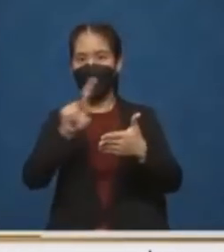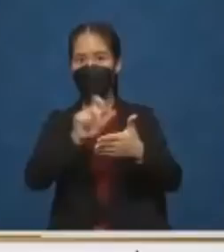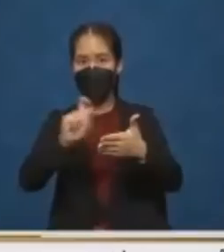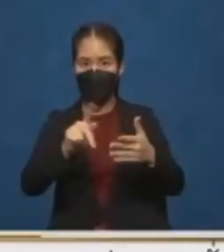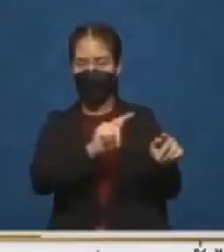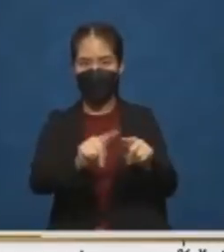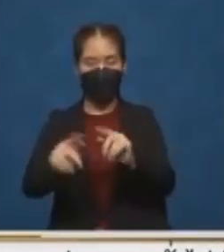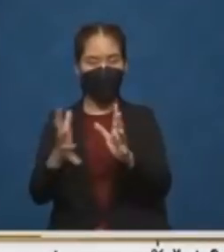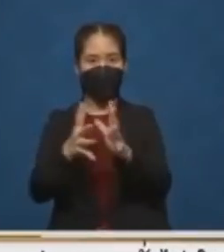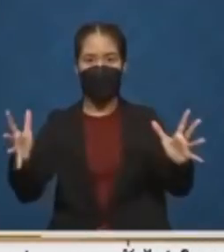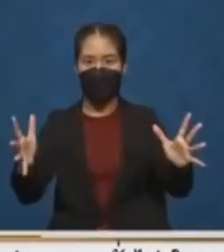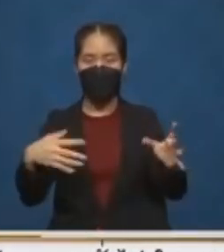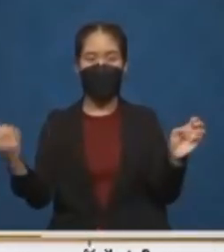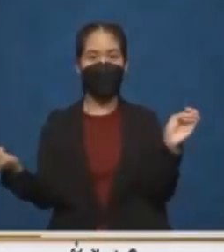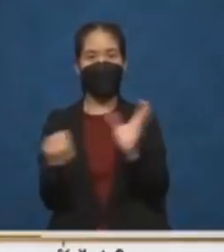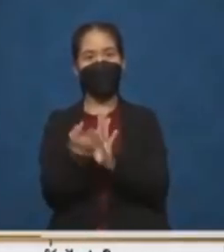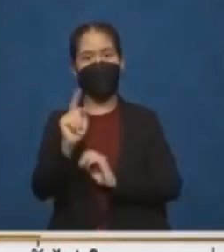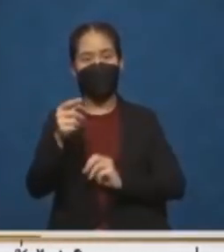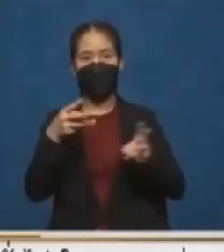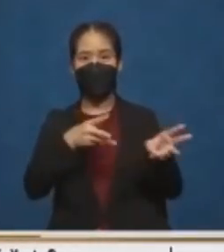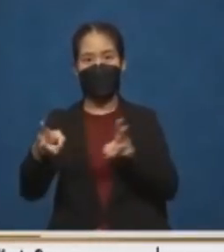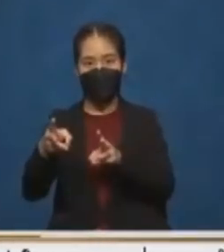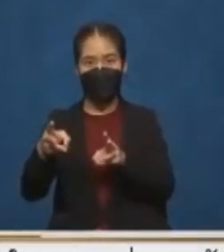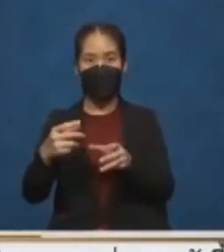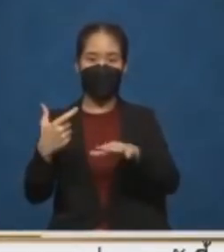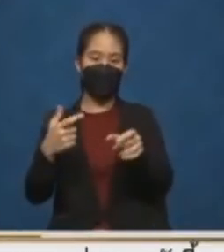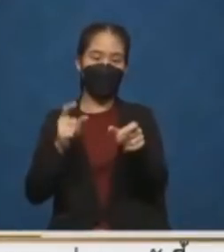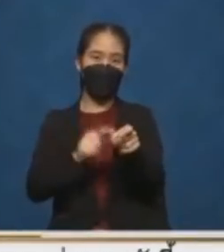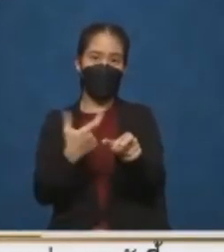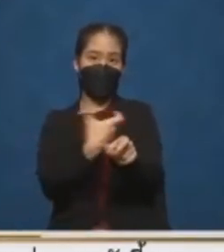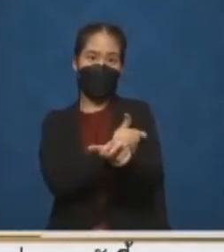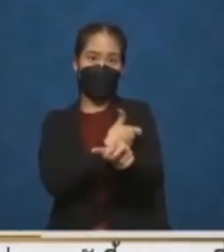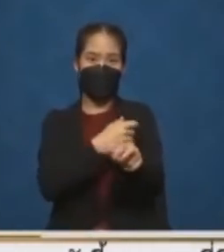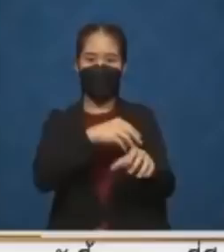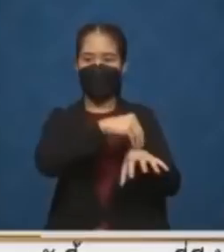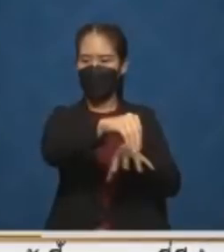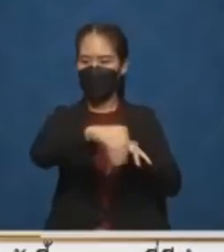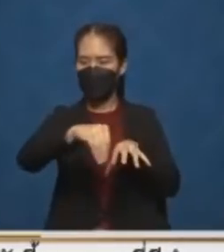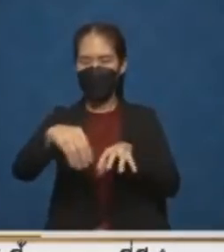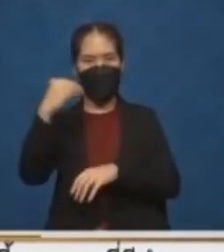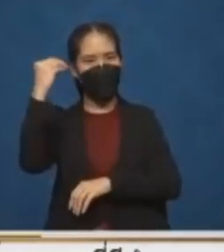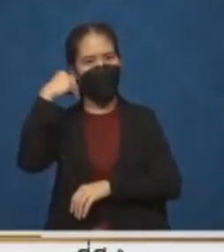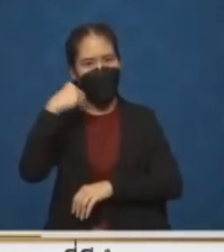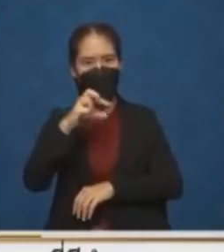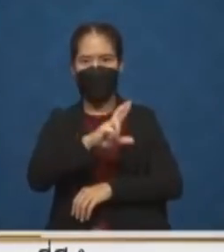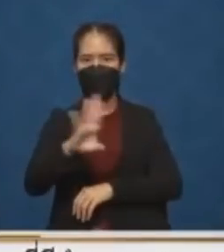คนที่ตามมาคือการกระจายวคซีนั้นมั่วไม่เป็ระบบบางพืนที่ทเป็นพืนที่